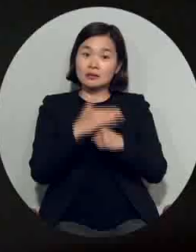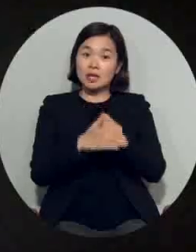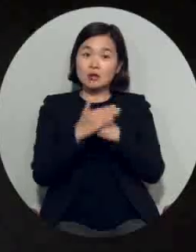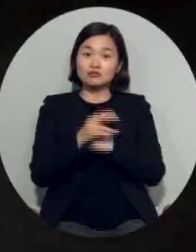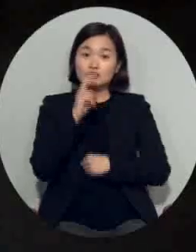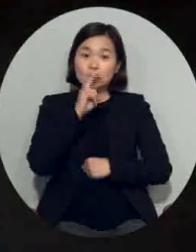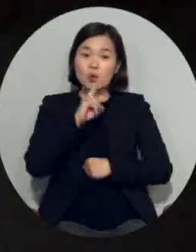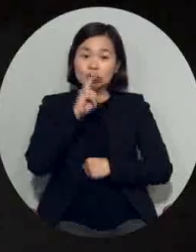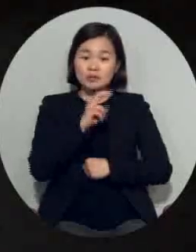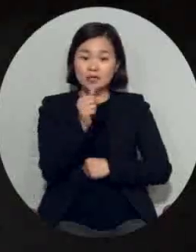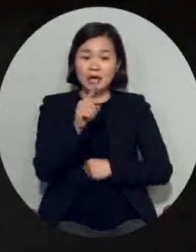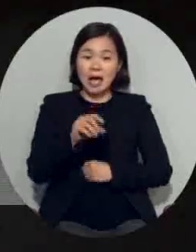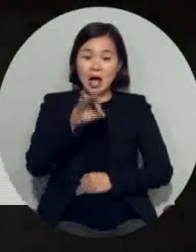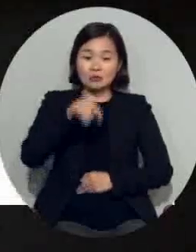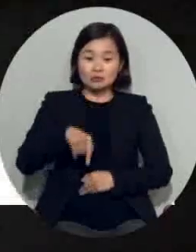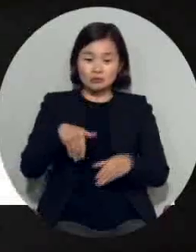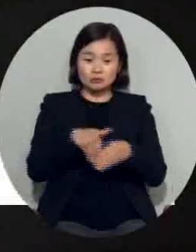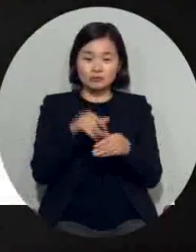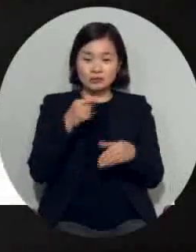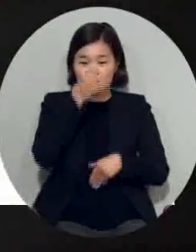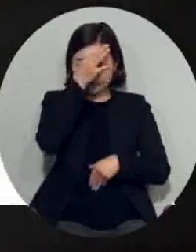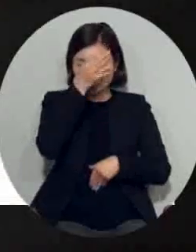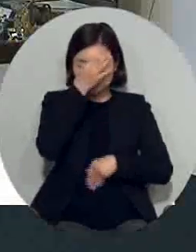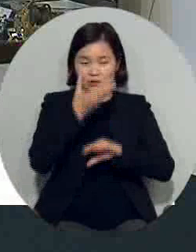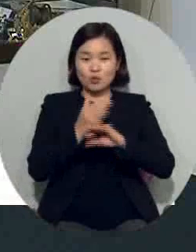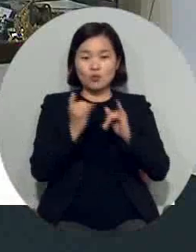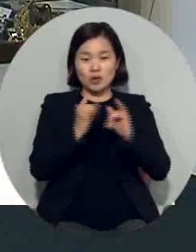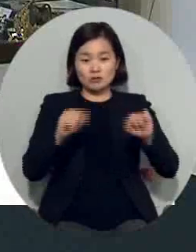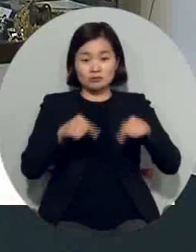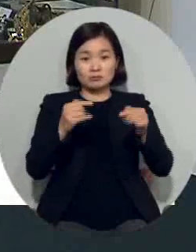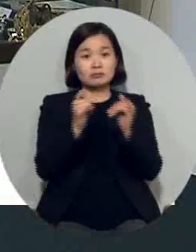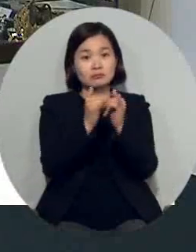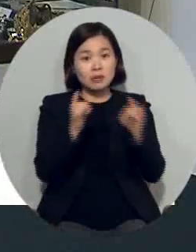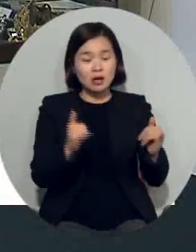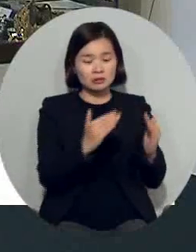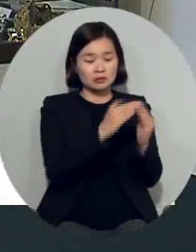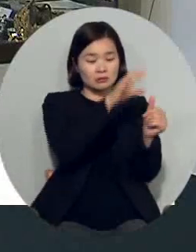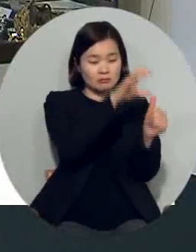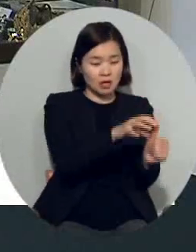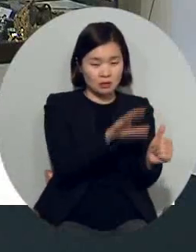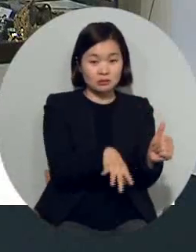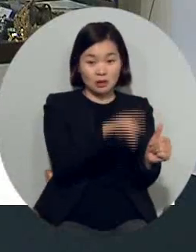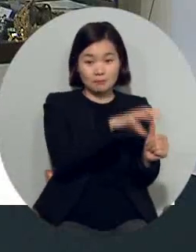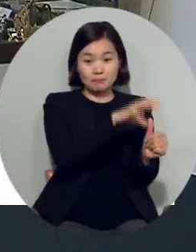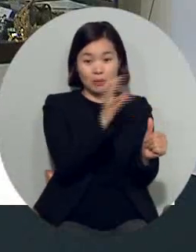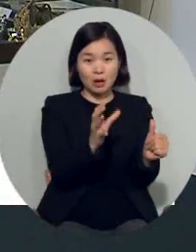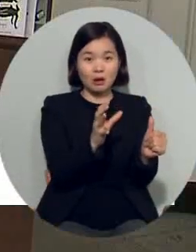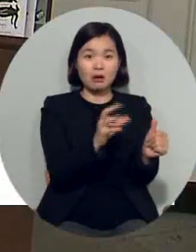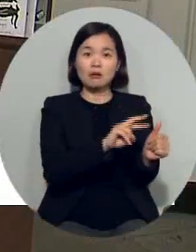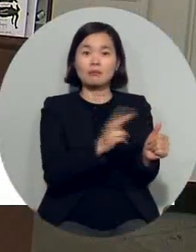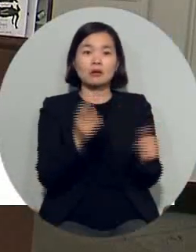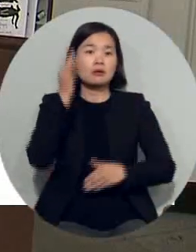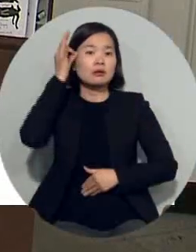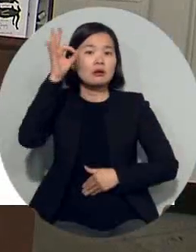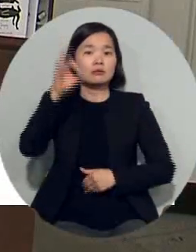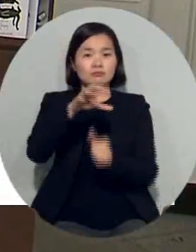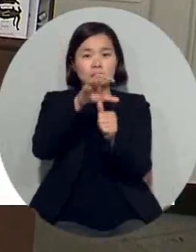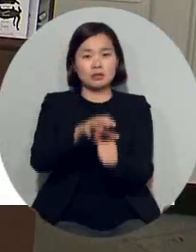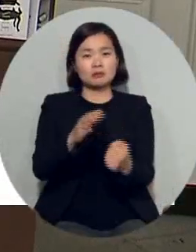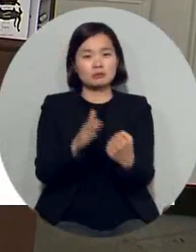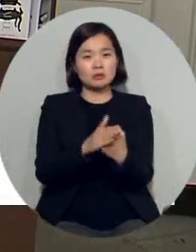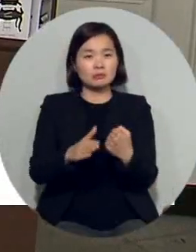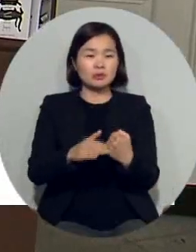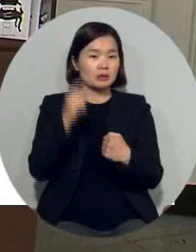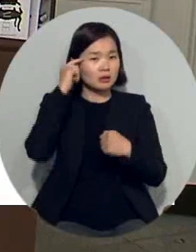대구 문화예술회관 등에서는 외국 출연진 자가격리 면제 규정이 애초 면제에서 열흘로 변경되면서